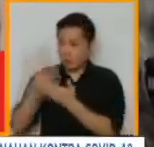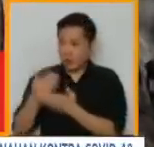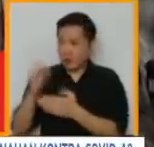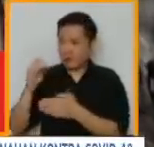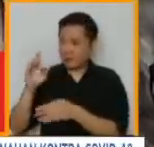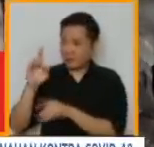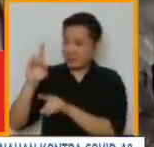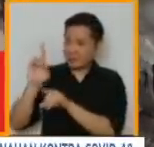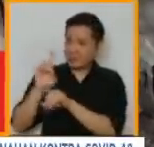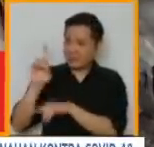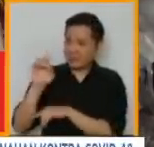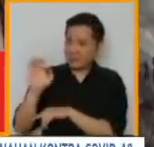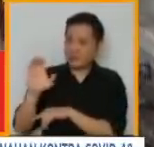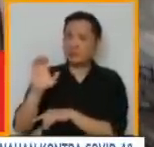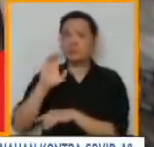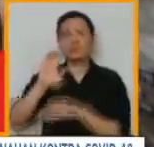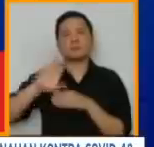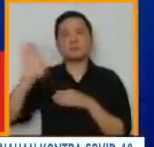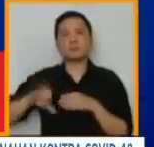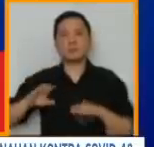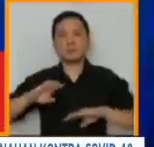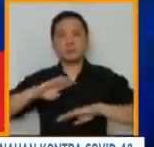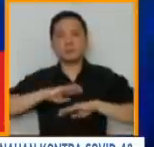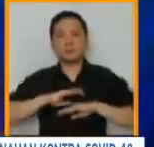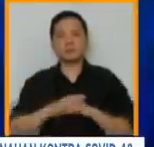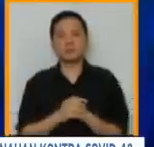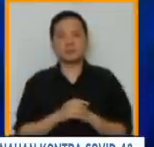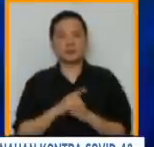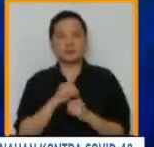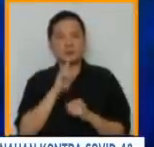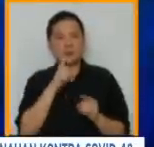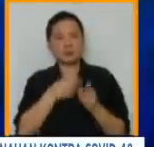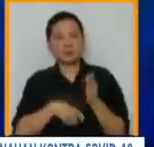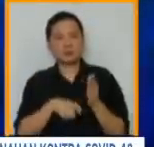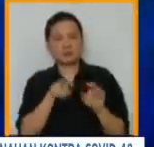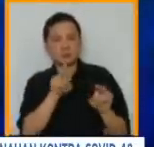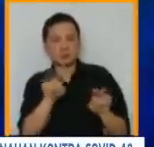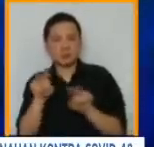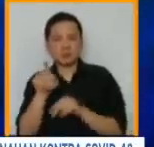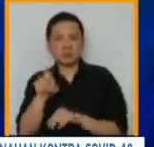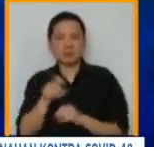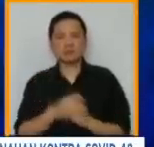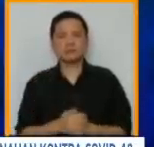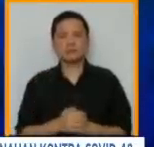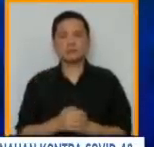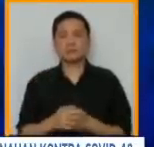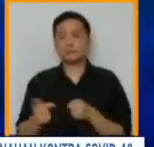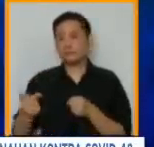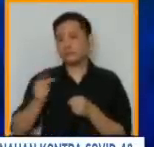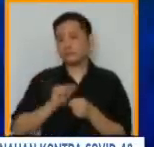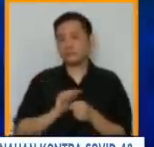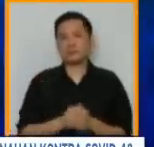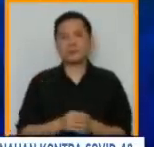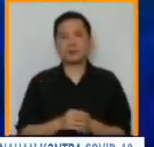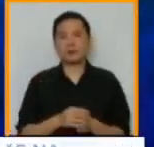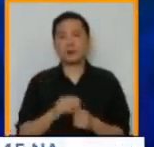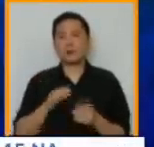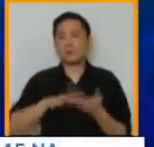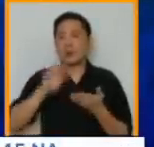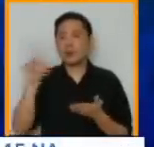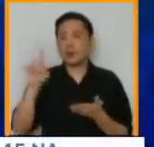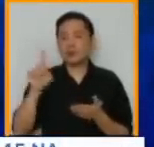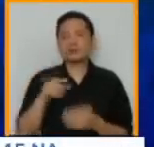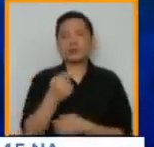syempre magbibis ka rin sa pangmasang presyo, ganun. Kabilang sa mga nagtaas ng presyo ang ilang brand ng Christmas ham, fruit